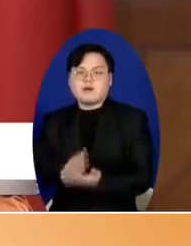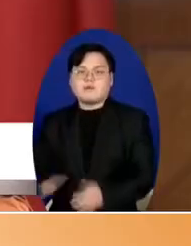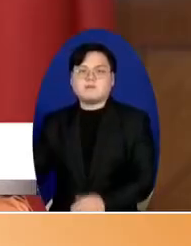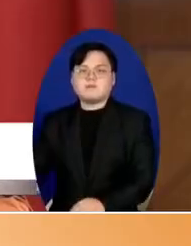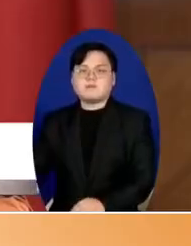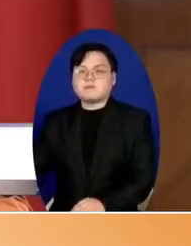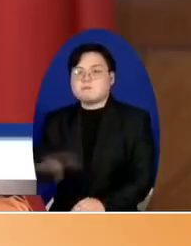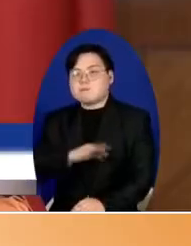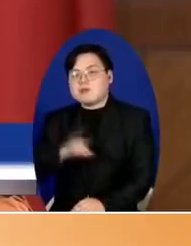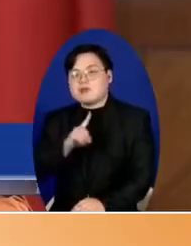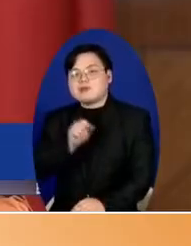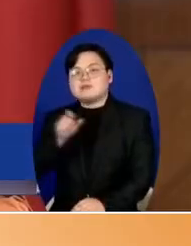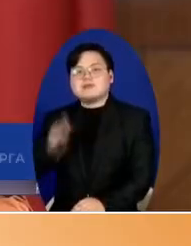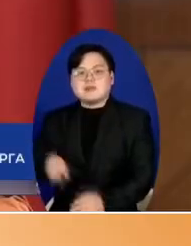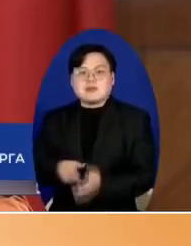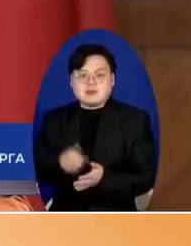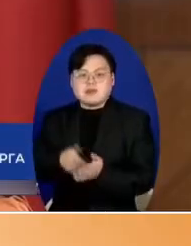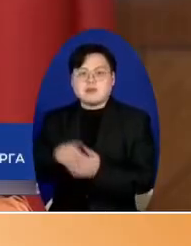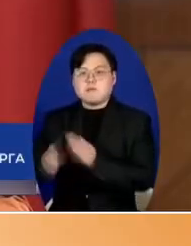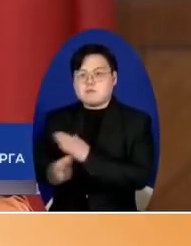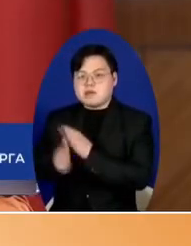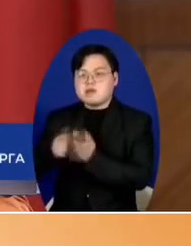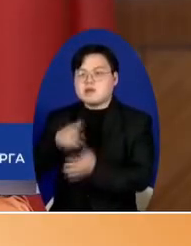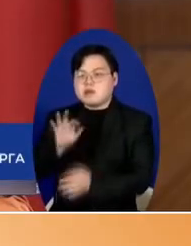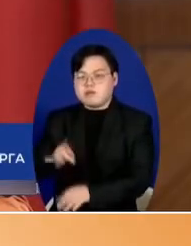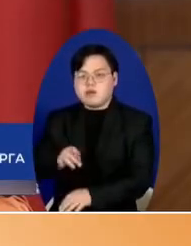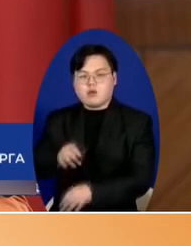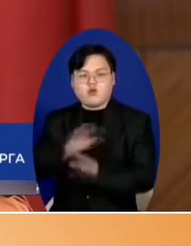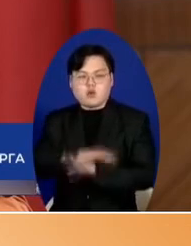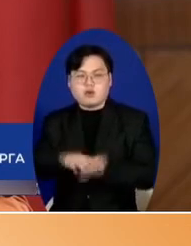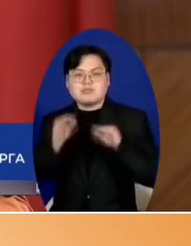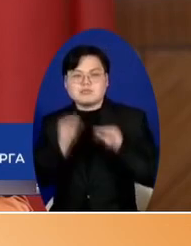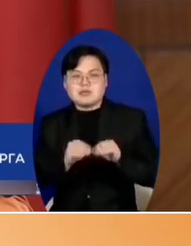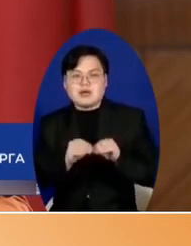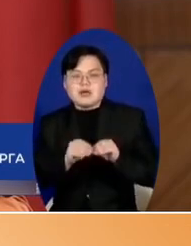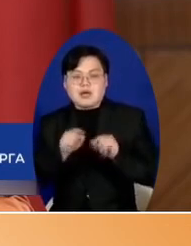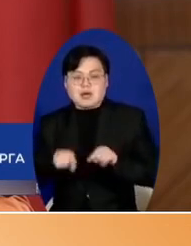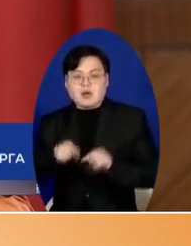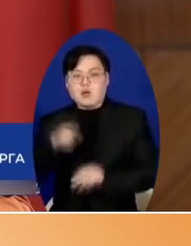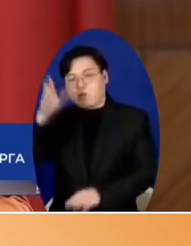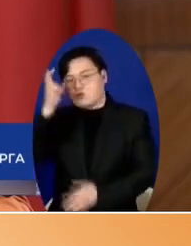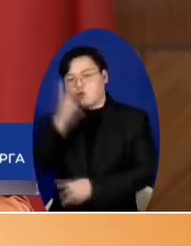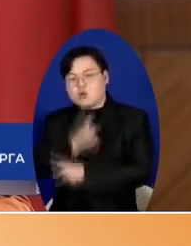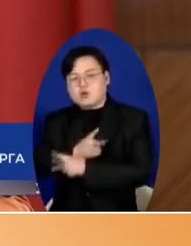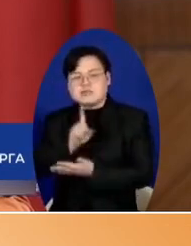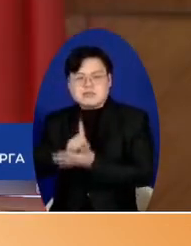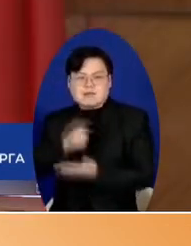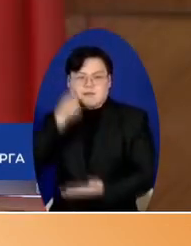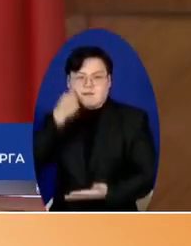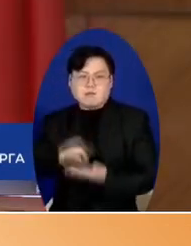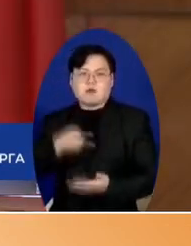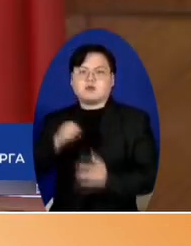Зөвлөө бид нарт тагаж бас энэ боловсролчдын бэлтгэдэг энэ тогтолцоог үл ялчгууд боловсролын хууль руу оруулж ирэх нь бол зайлшгүй зохицуулт байгаад